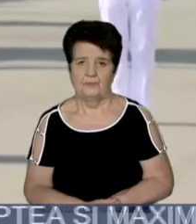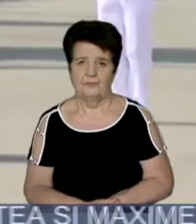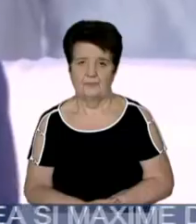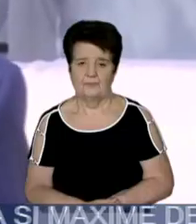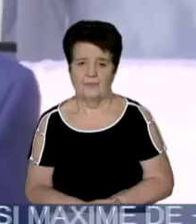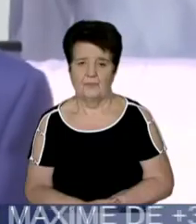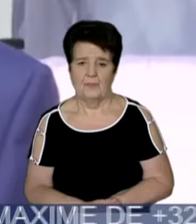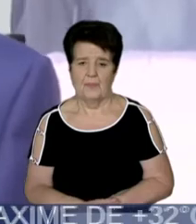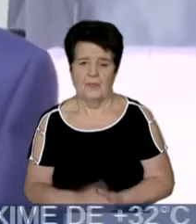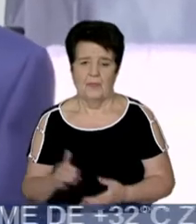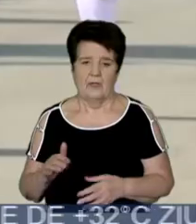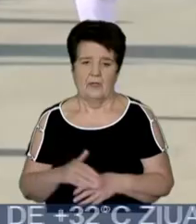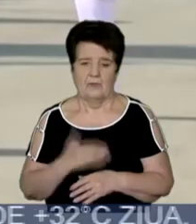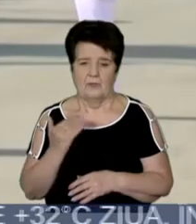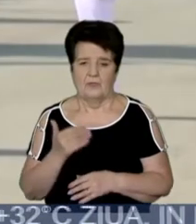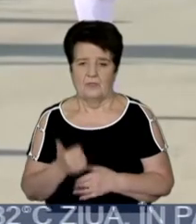Bună ziua!